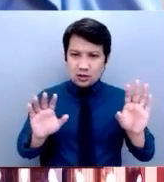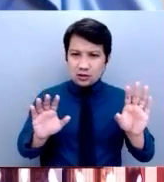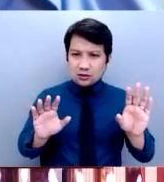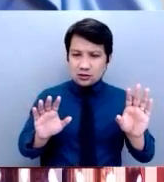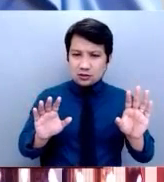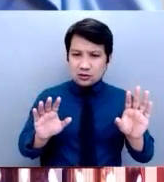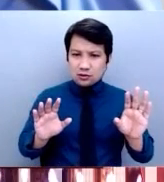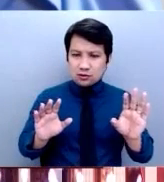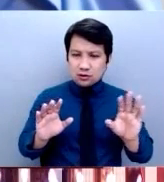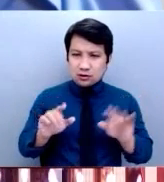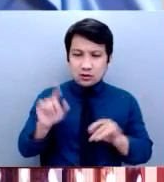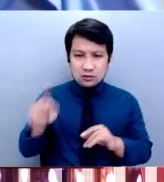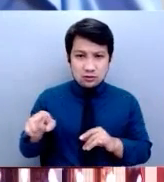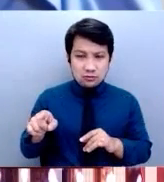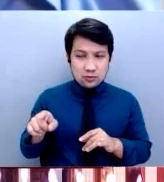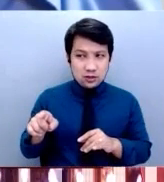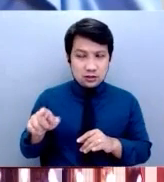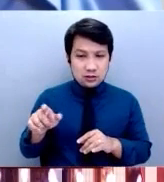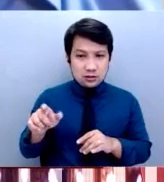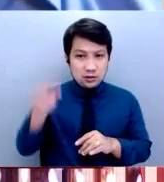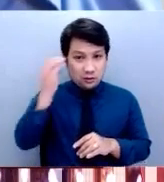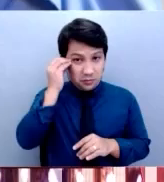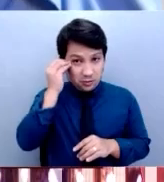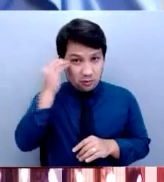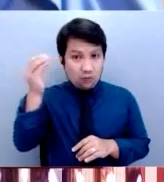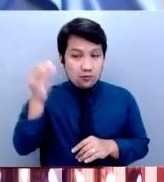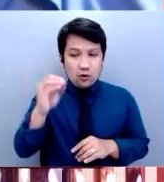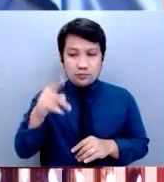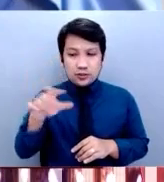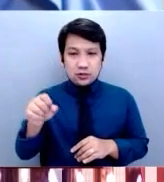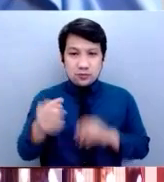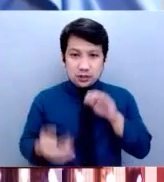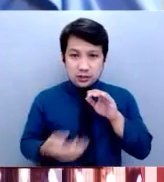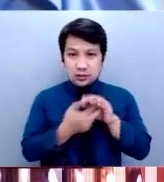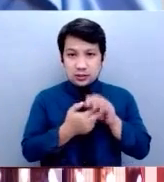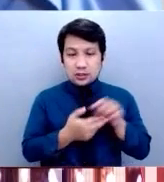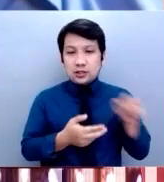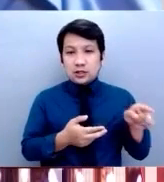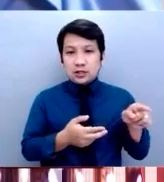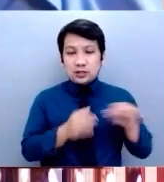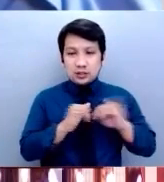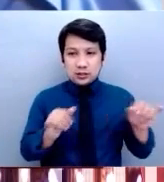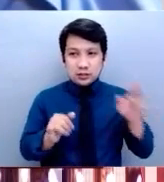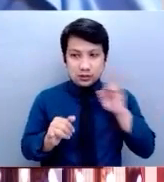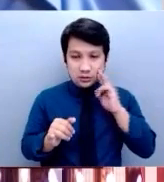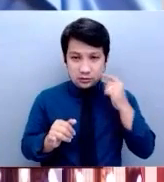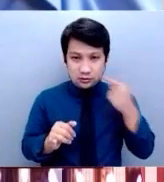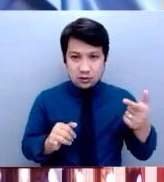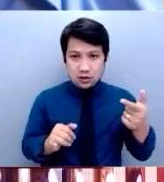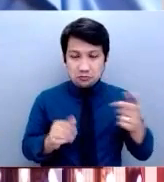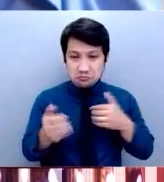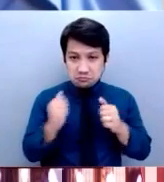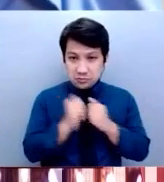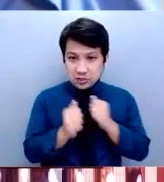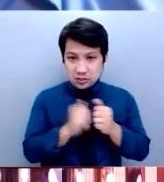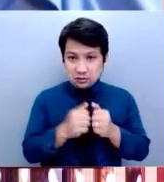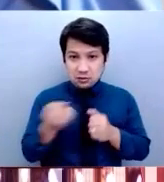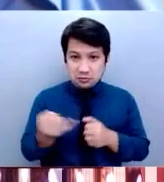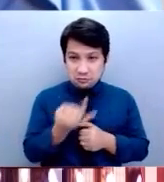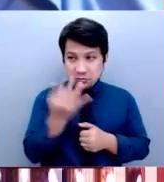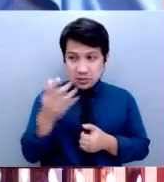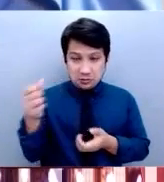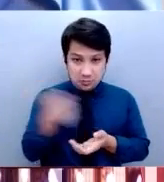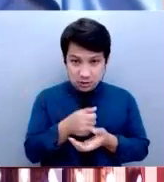Pero yun pong opinion nga ng isang paritirong commissioner gaya ni Commissioner Guanzon, definitely counted siya dun